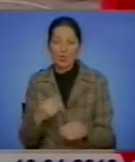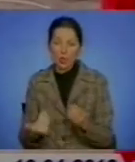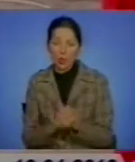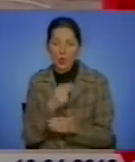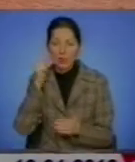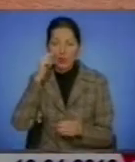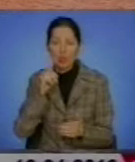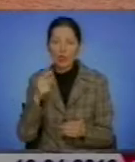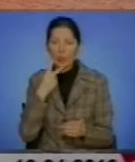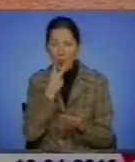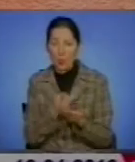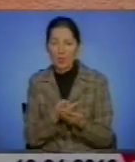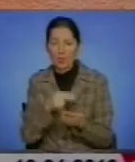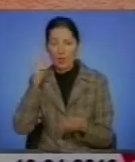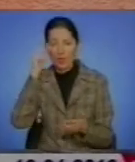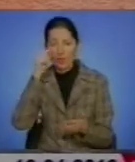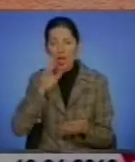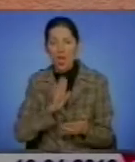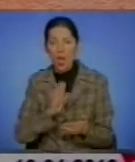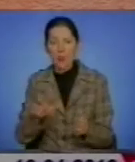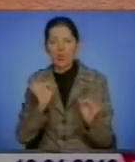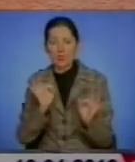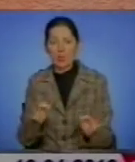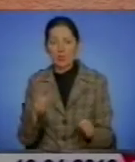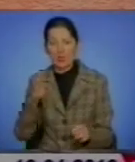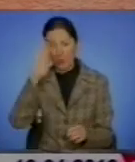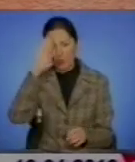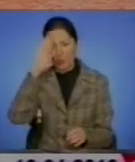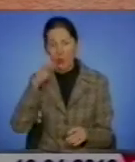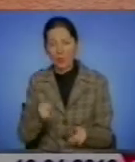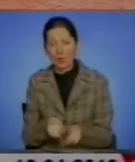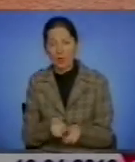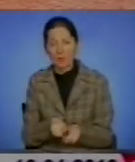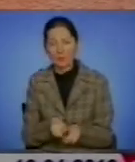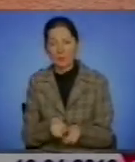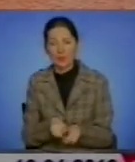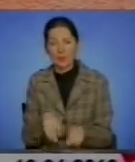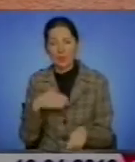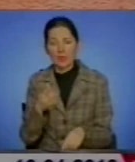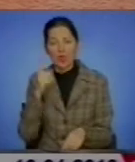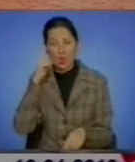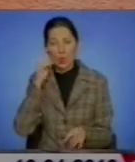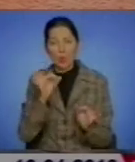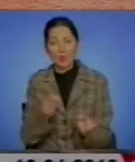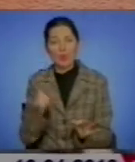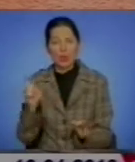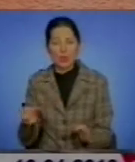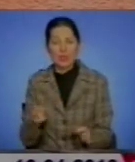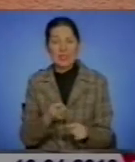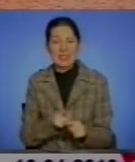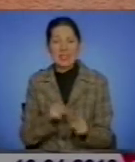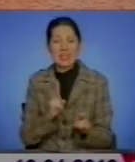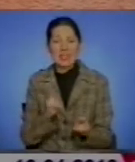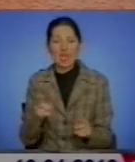щось побачити. Навчати бути справжнім чоловіком. Так. А на вашу думку, справжній чоловік – це який чоловік?